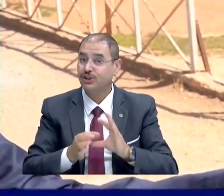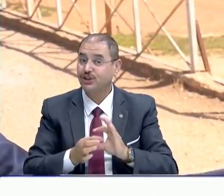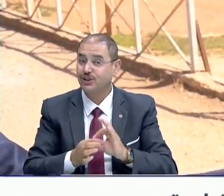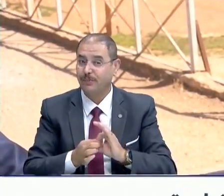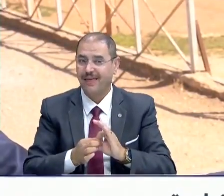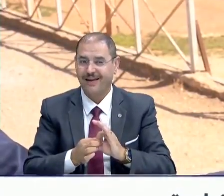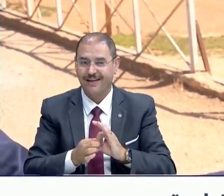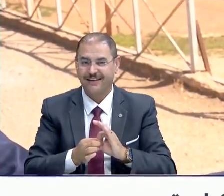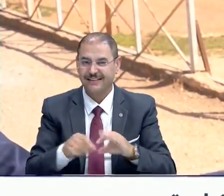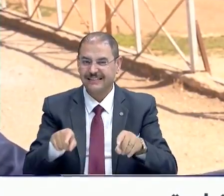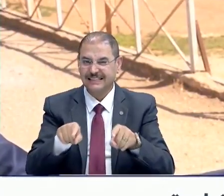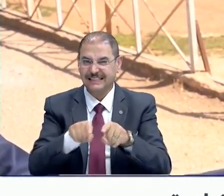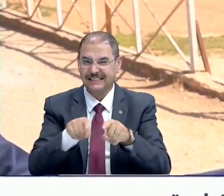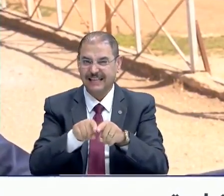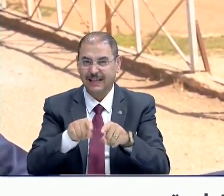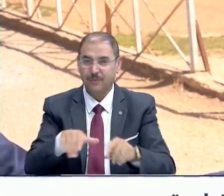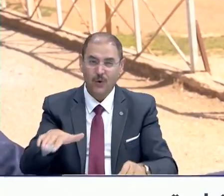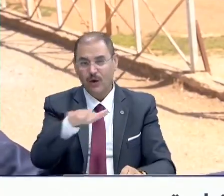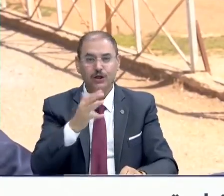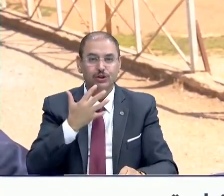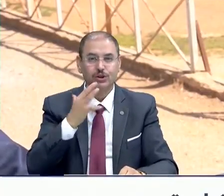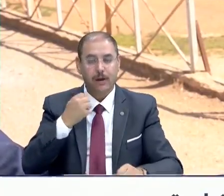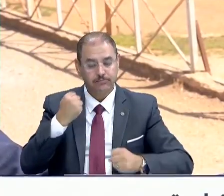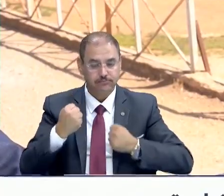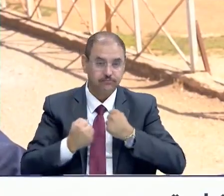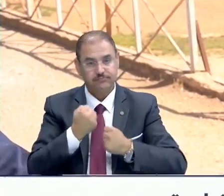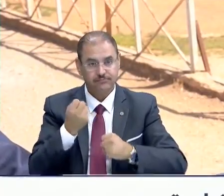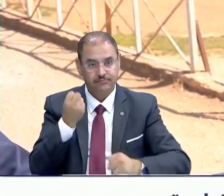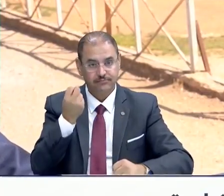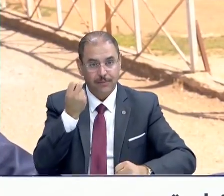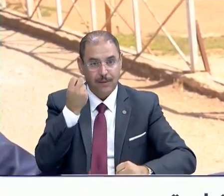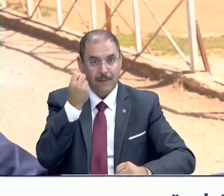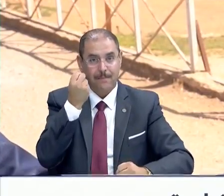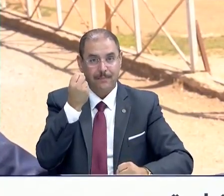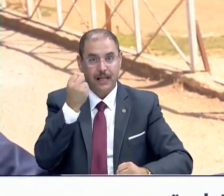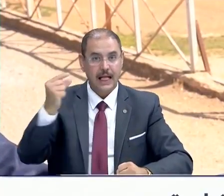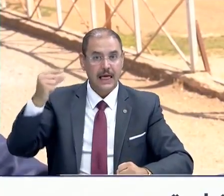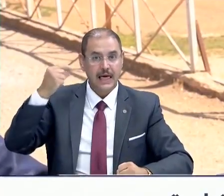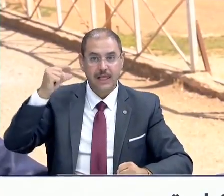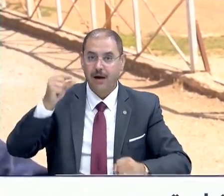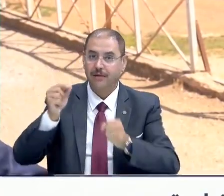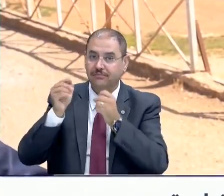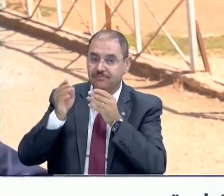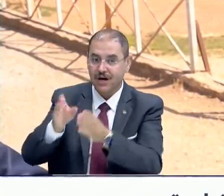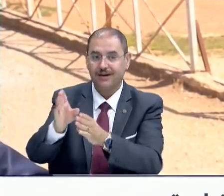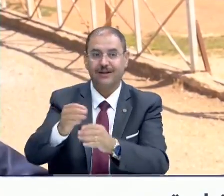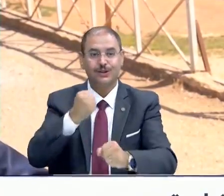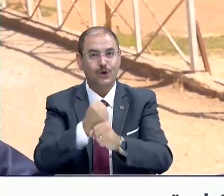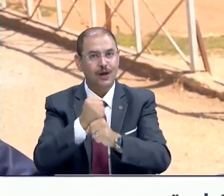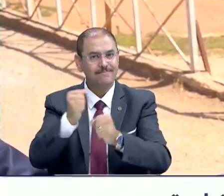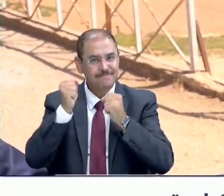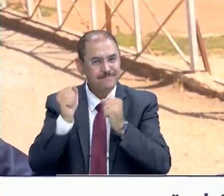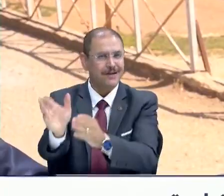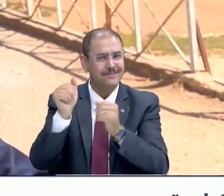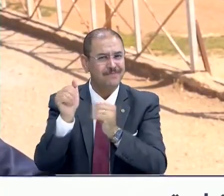بالمنطقه هم الشباب هذول اللي رايحين يشرفوا على المشروع الزراعي هم اللي راح يعملوا على ادارته وبالتالي يعني خلينا